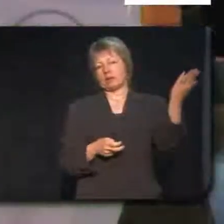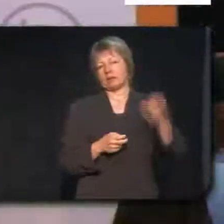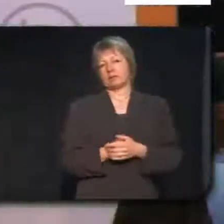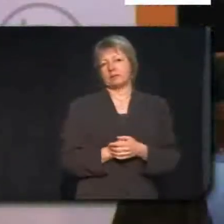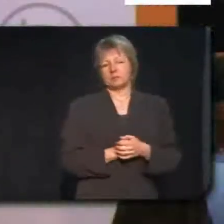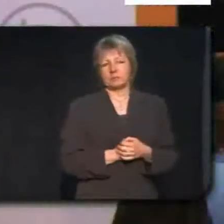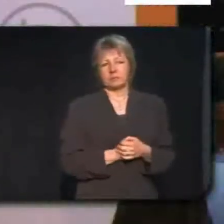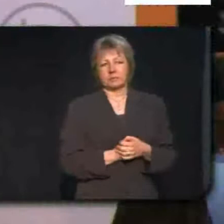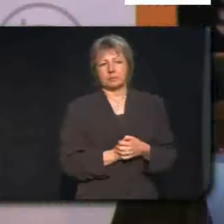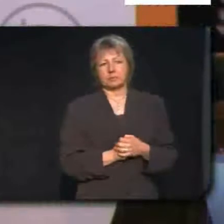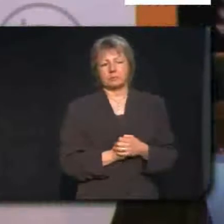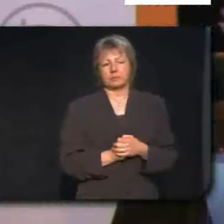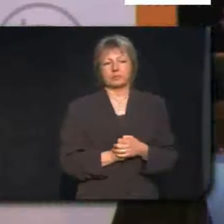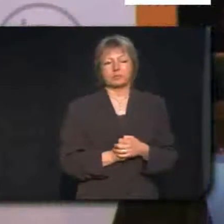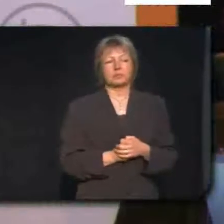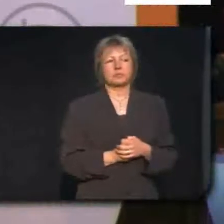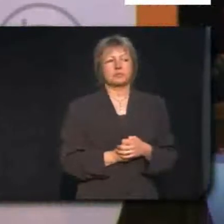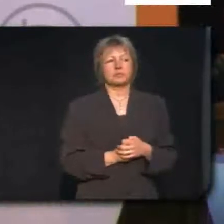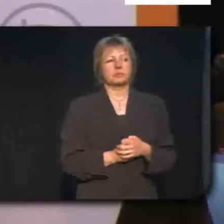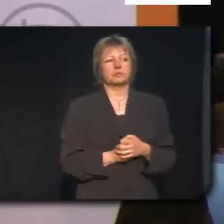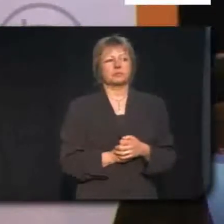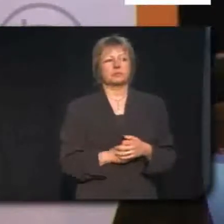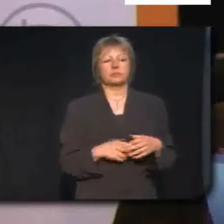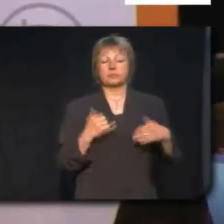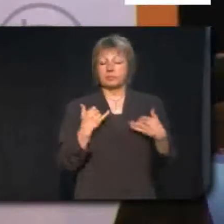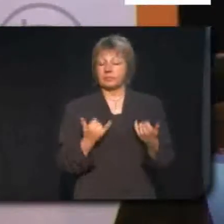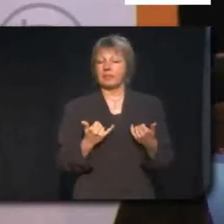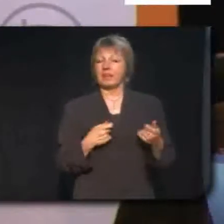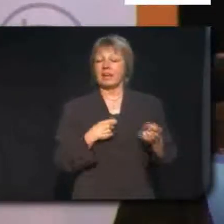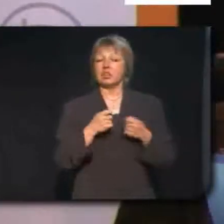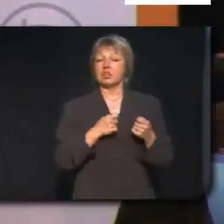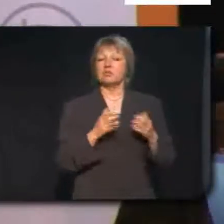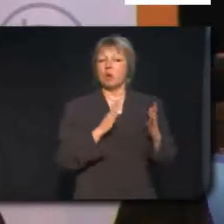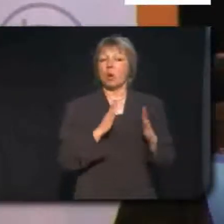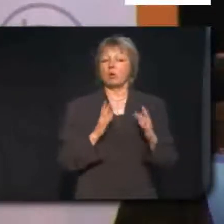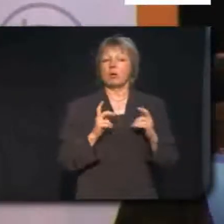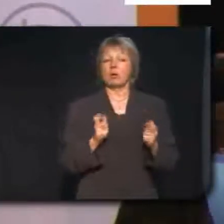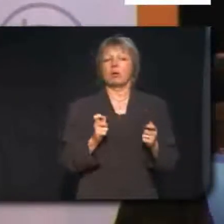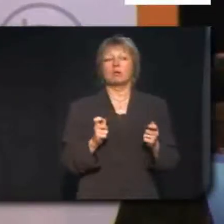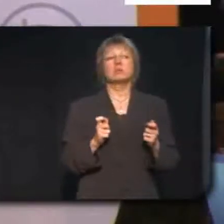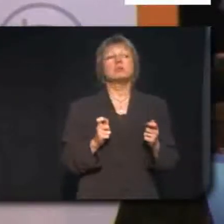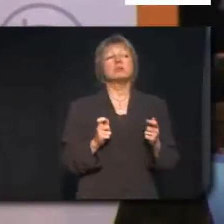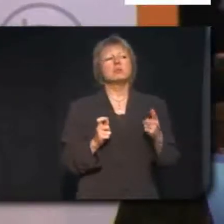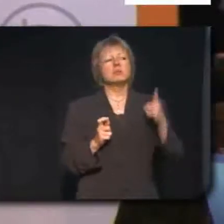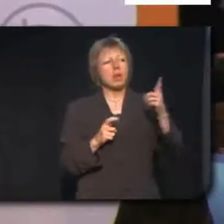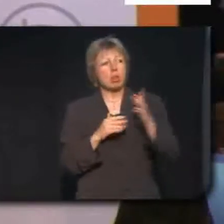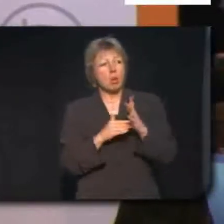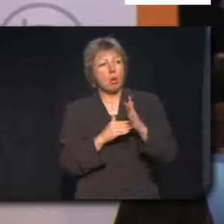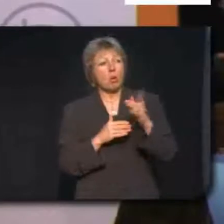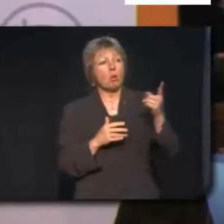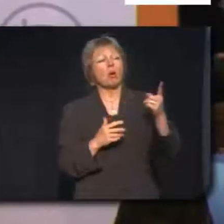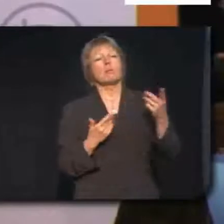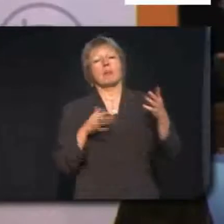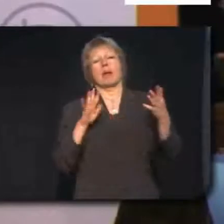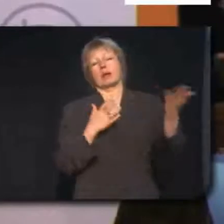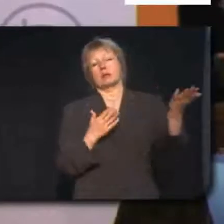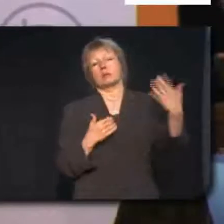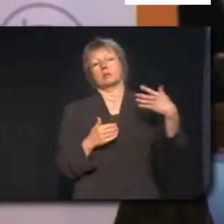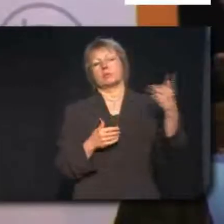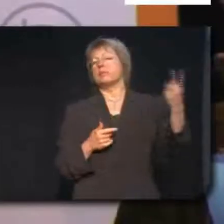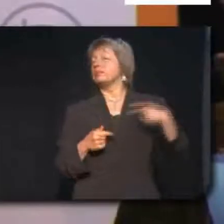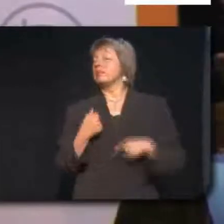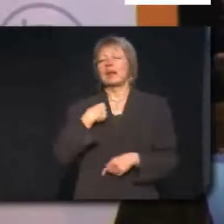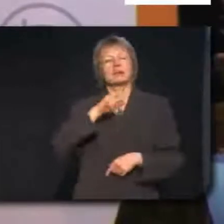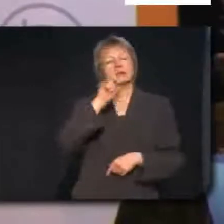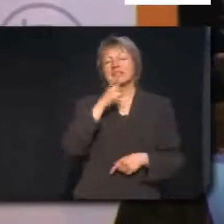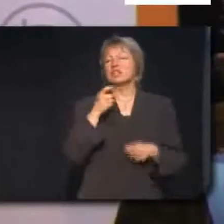dann kommen wir jetzt zu den geschäftsordnungsanträgen auf der 8 ihr habt auch noch am promiko Geschäftsordnungsanträge bitte nein ich habe